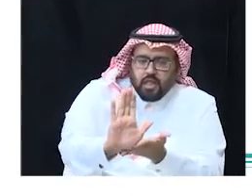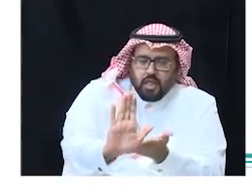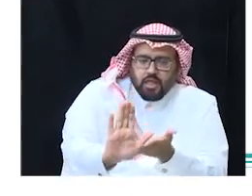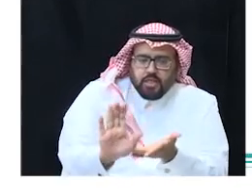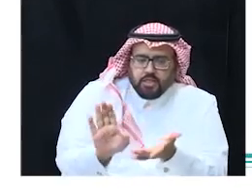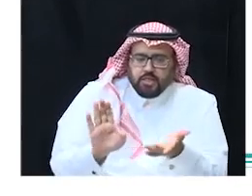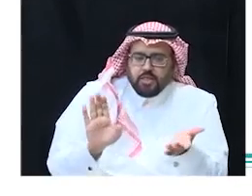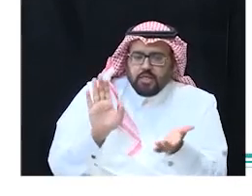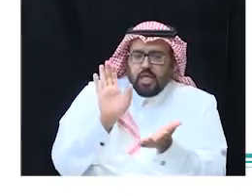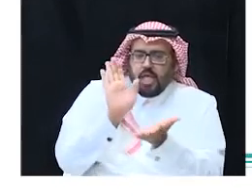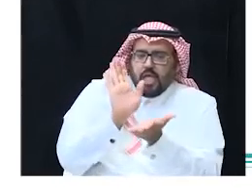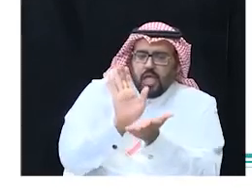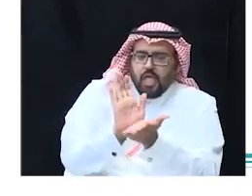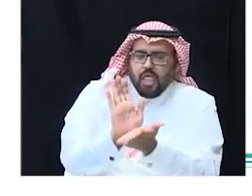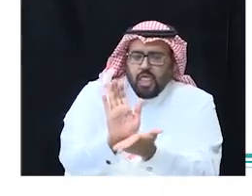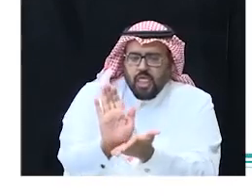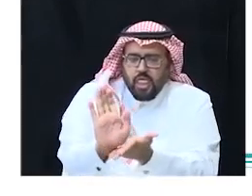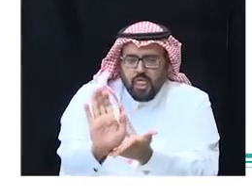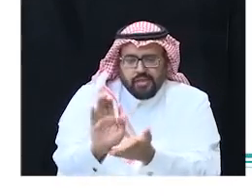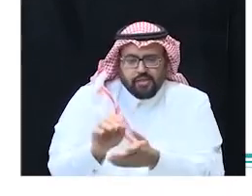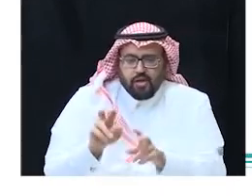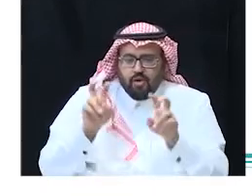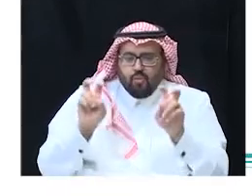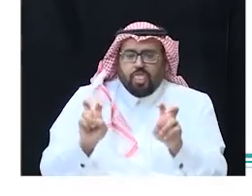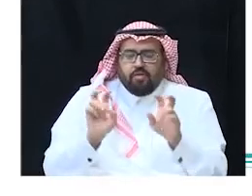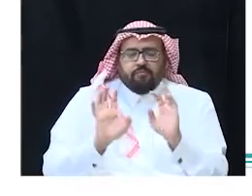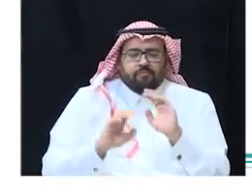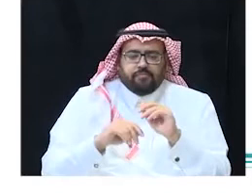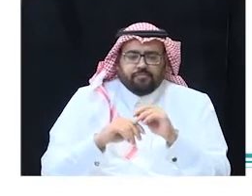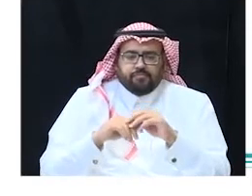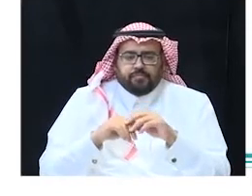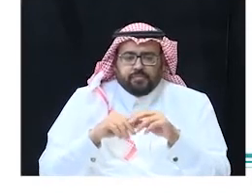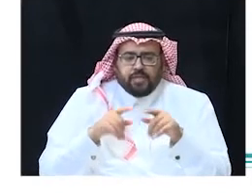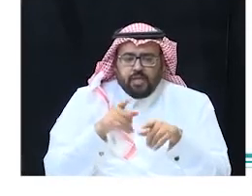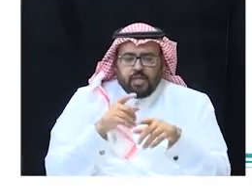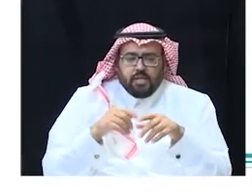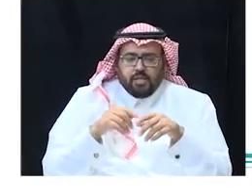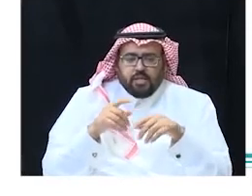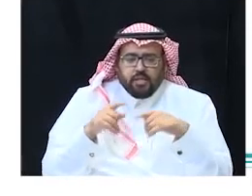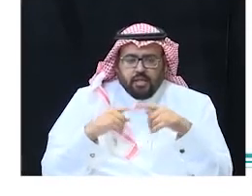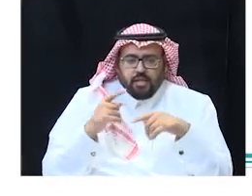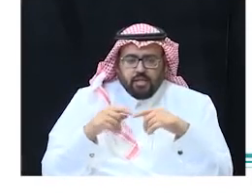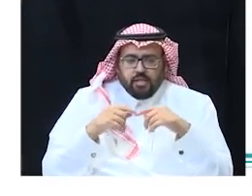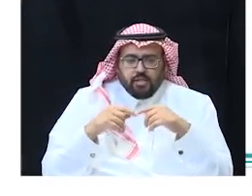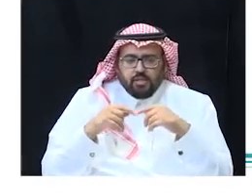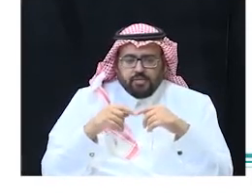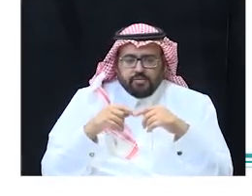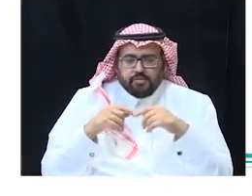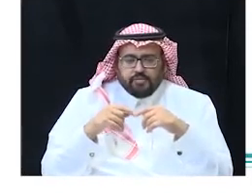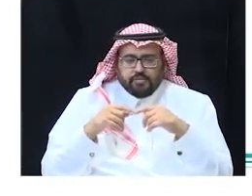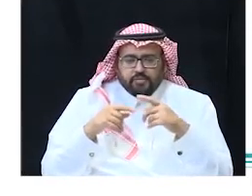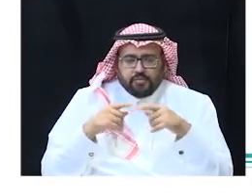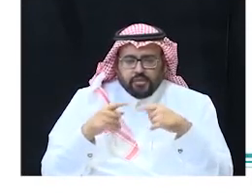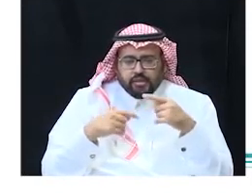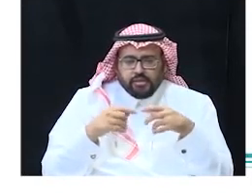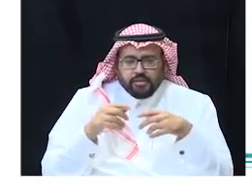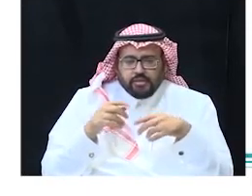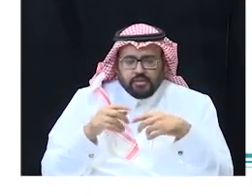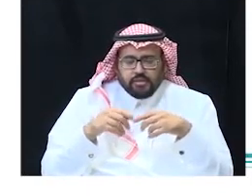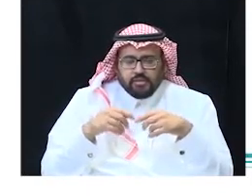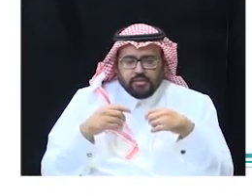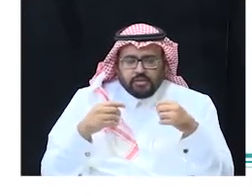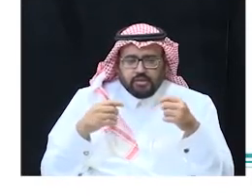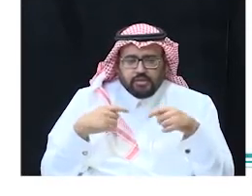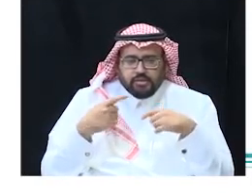الاحتكاك. الاحتكاك هذا عشان يتوقف الولد إذا أراد أن يتوقف صديقنا هذا. قوة الاحتكاك تبطئ من